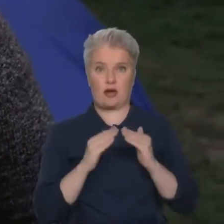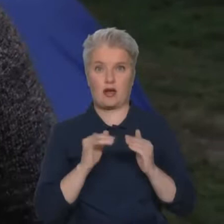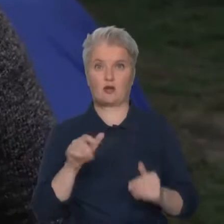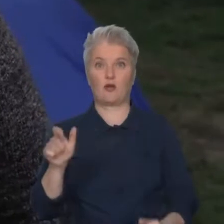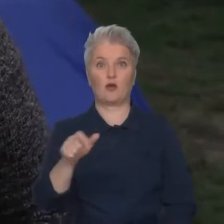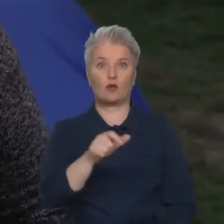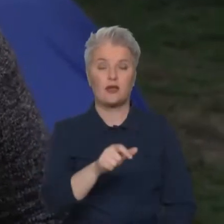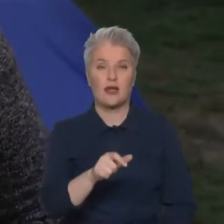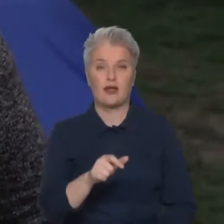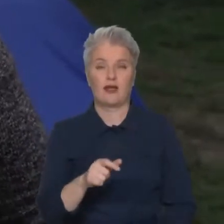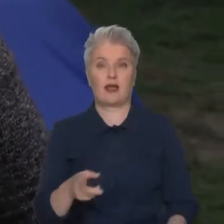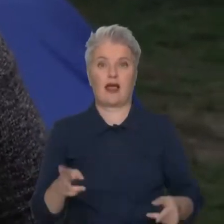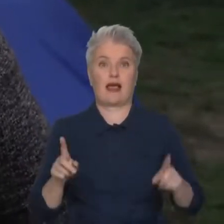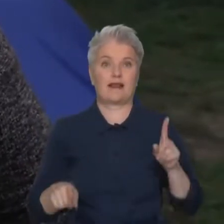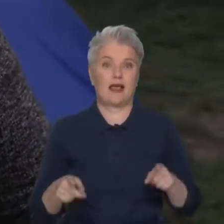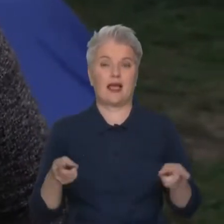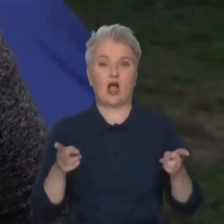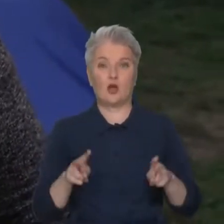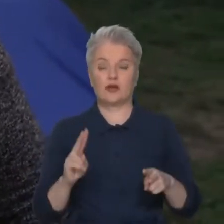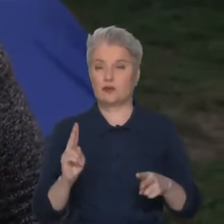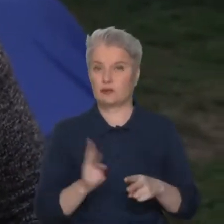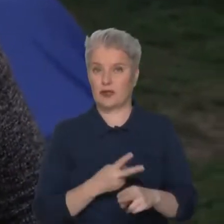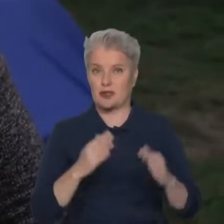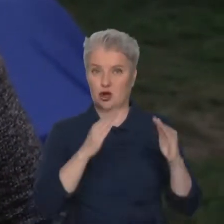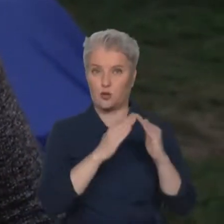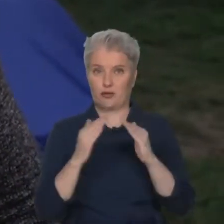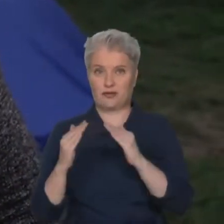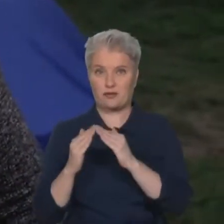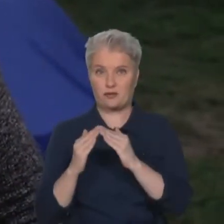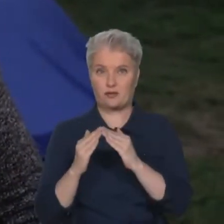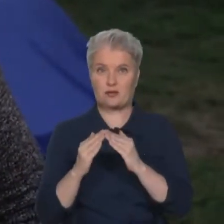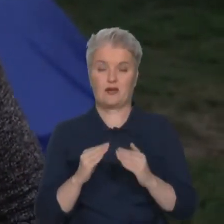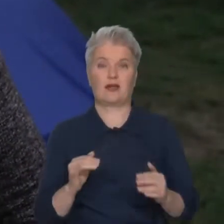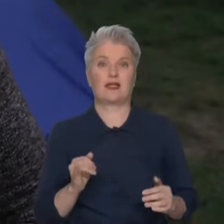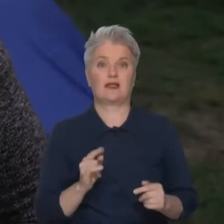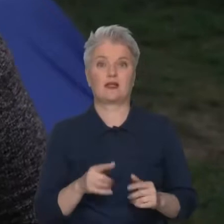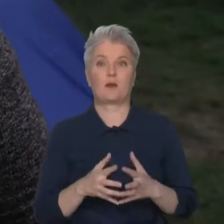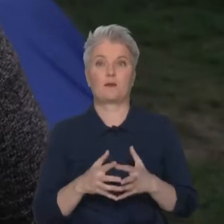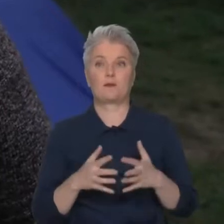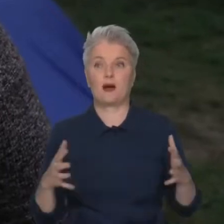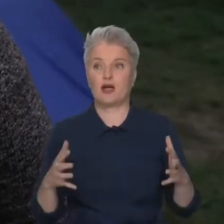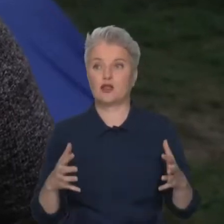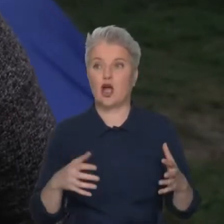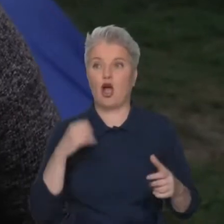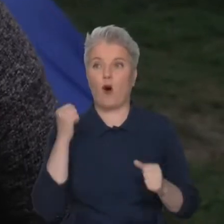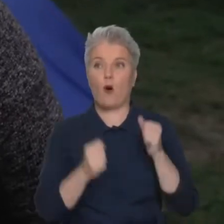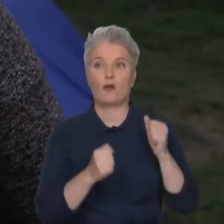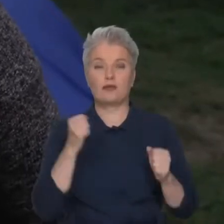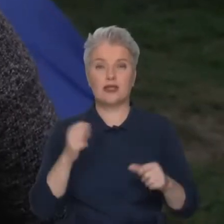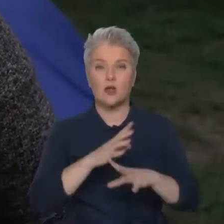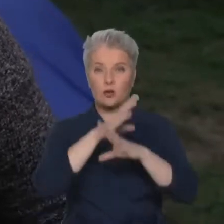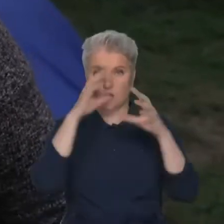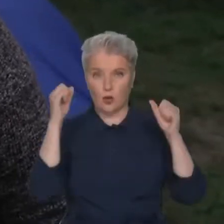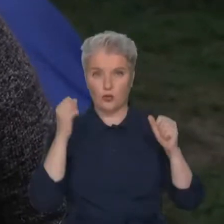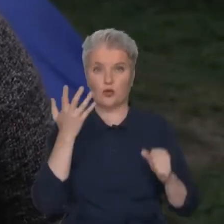людей, люди залишилися деякі взагалі без домівок. І тим паче вони обстрілюють